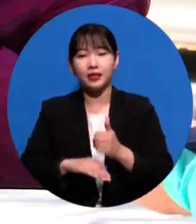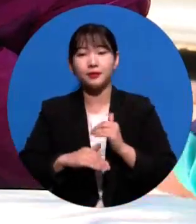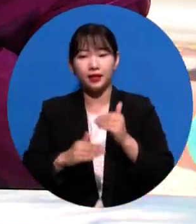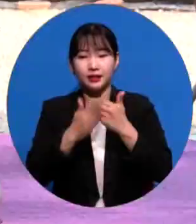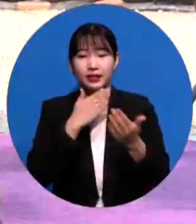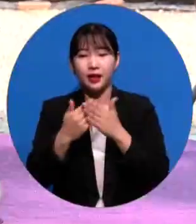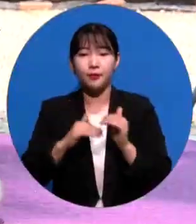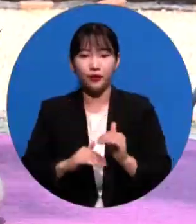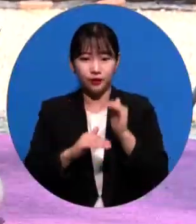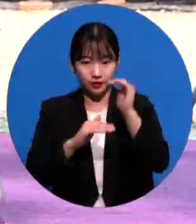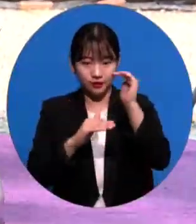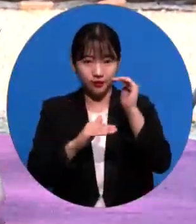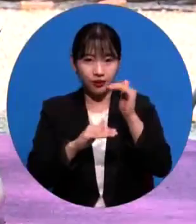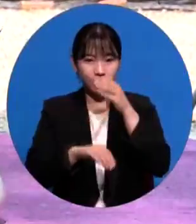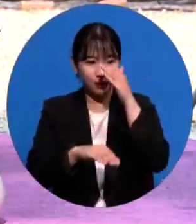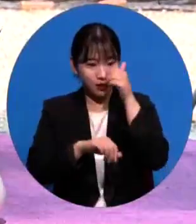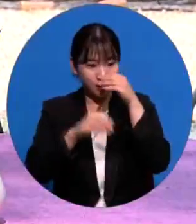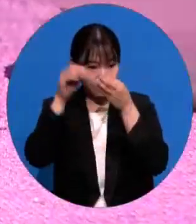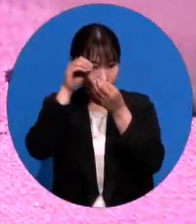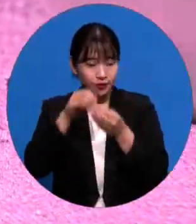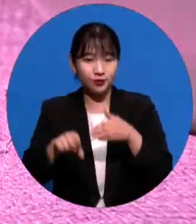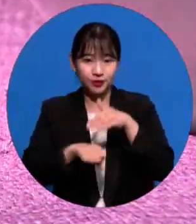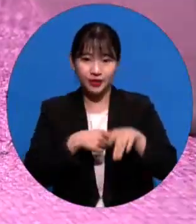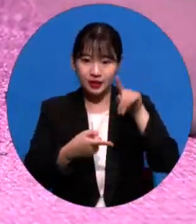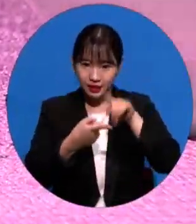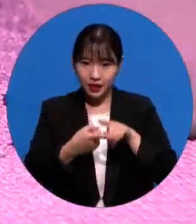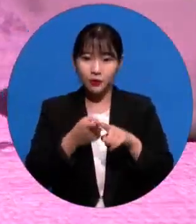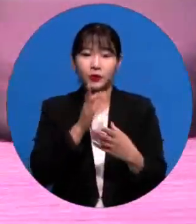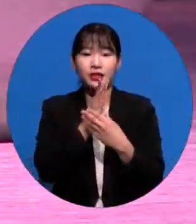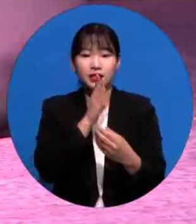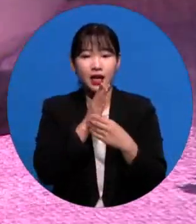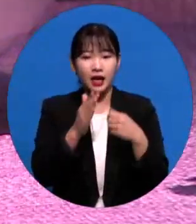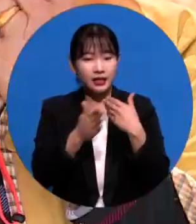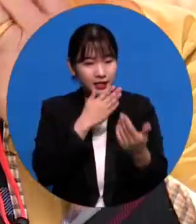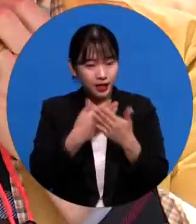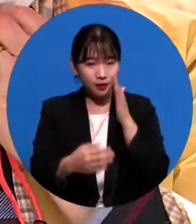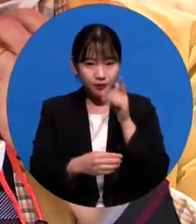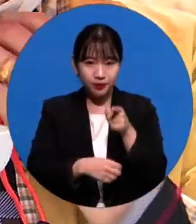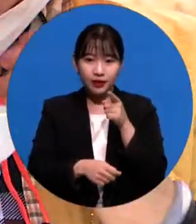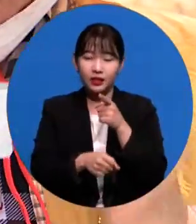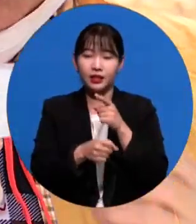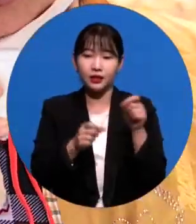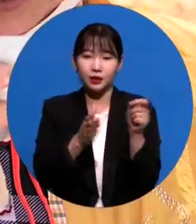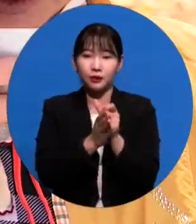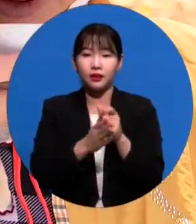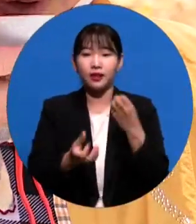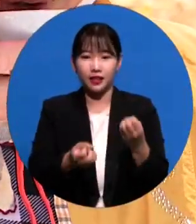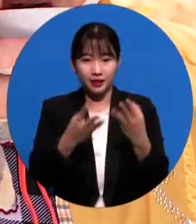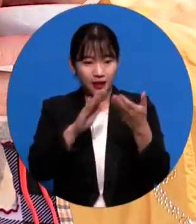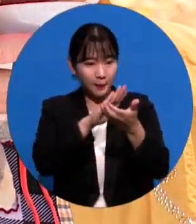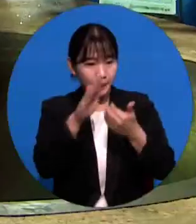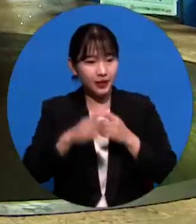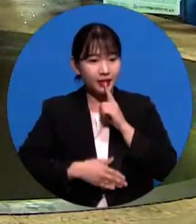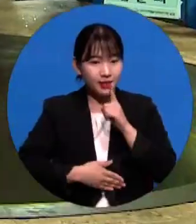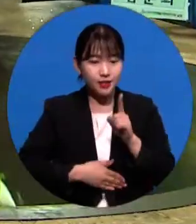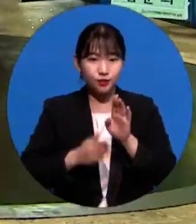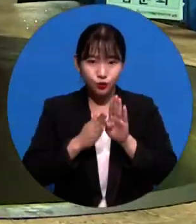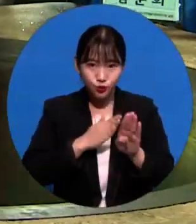과정입니다. 전통 방식 그대로 초이차를 만드는 과정을 체험하는 이색적인 행사는 사전 신청을 받아